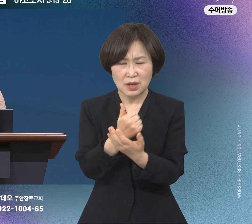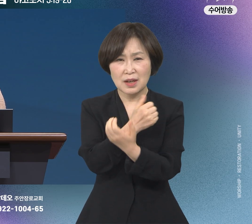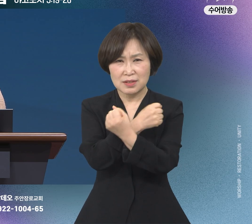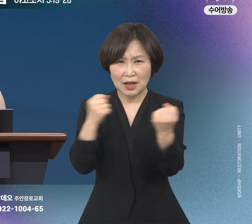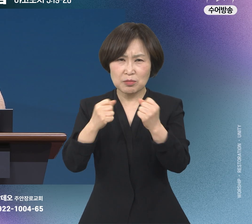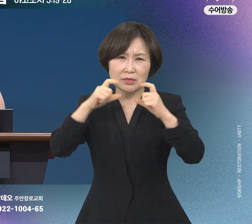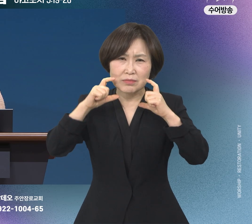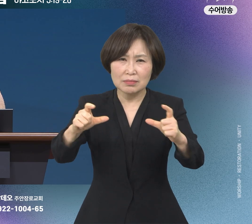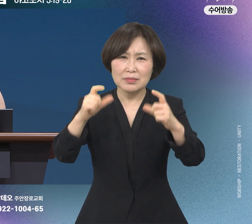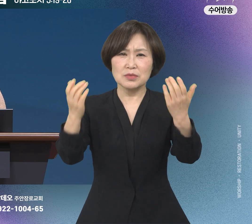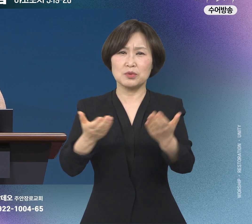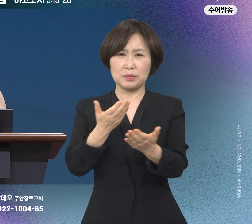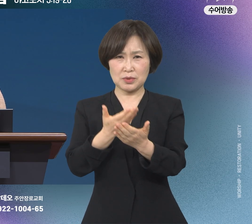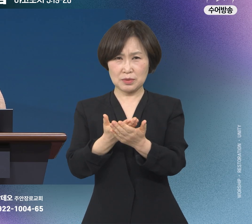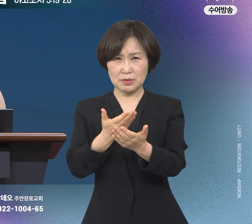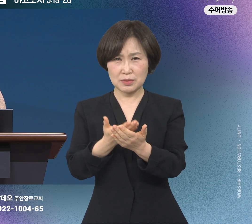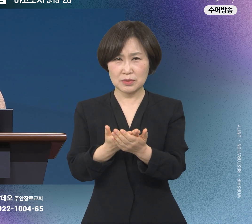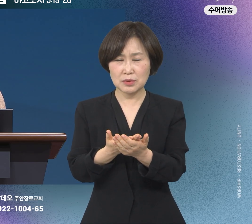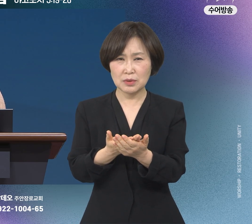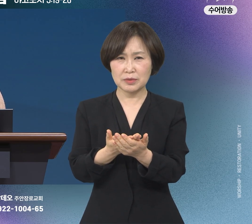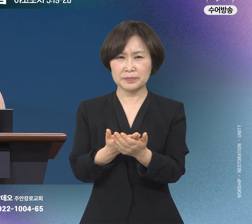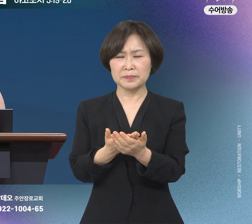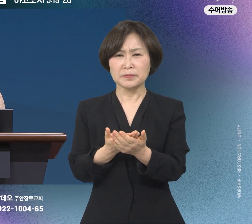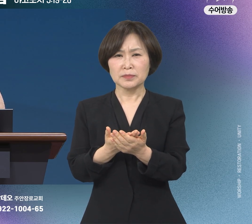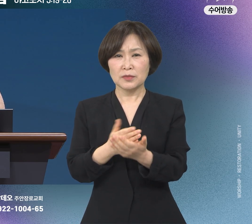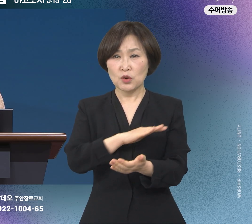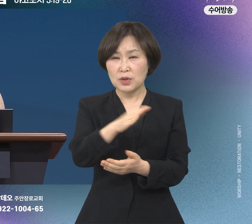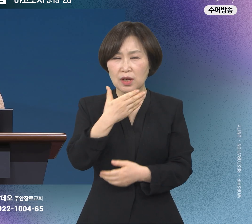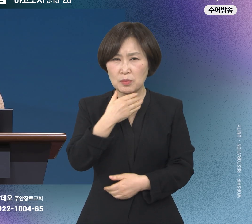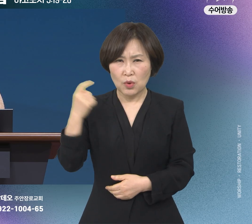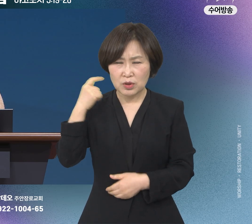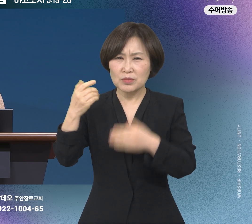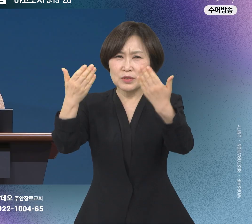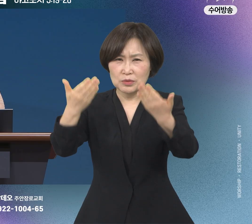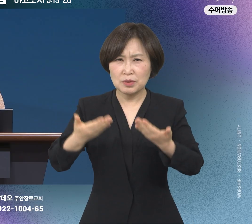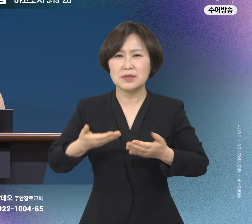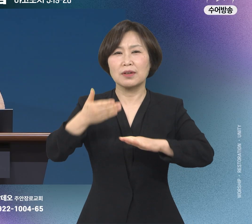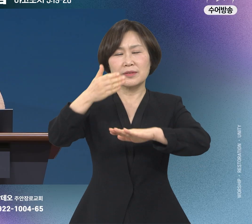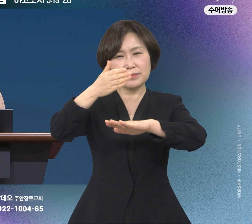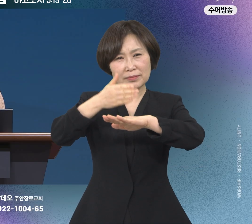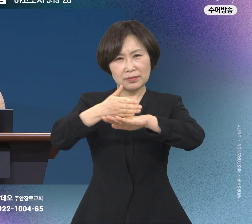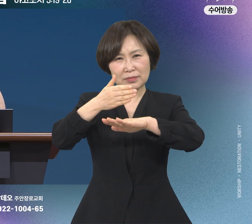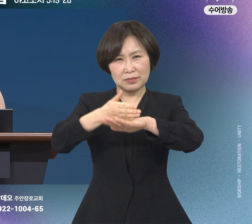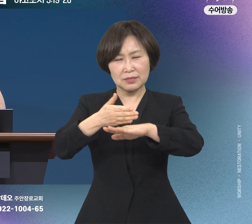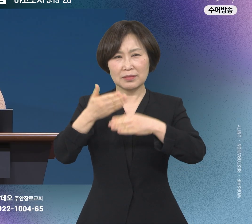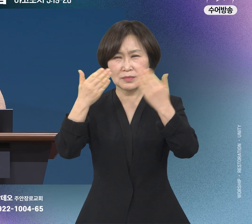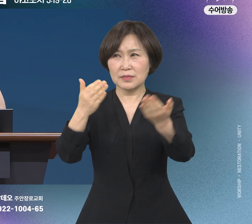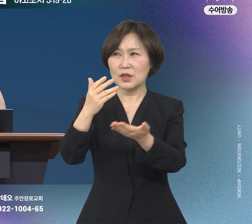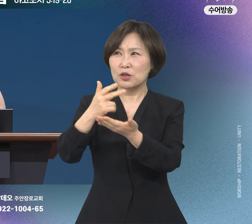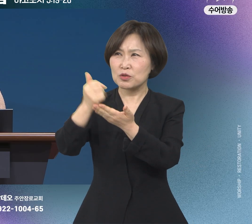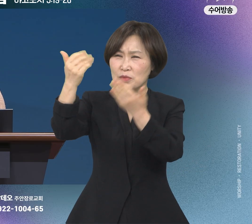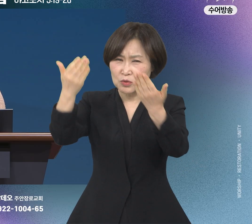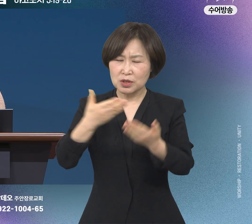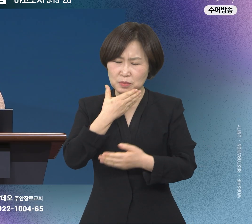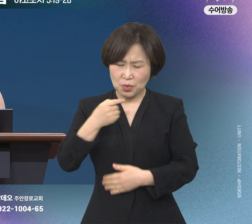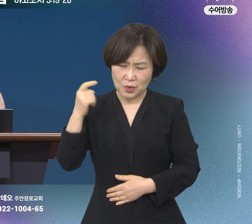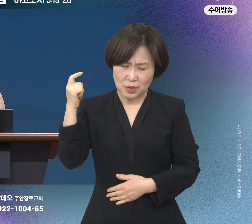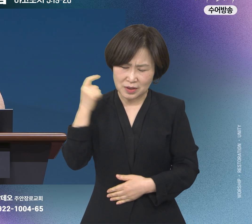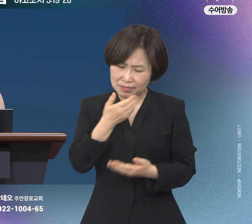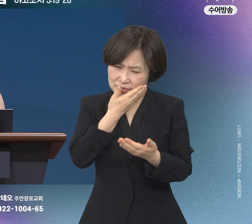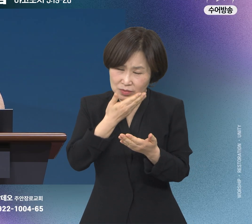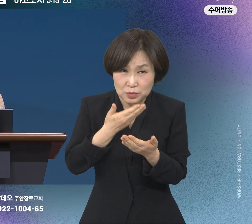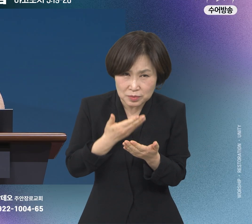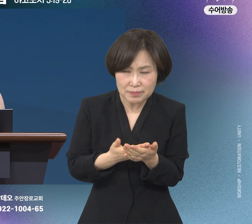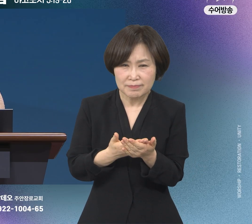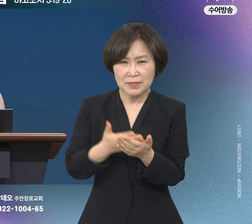선포하여 주옵소서. 무엇보다 우리에게 복음을 주셔서 감사합니다. 주님께서 주신 소중한 복음을